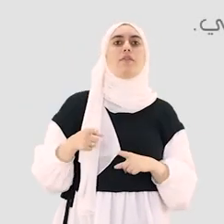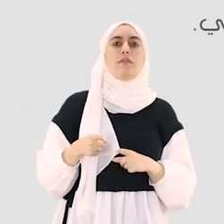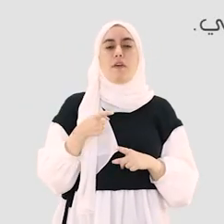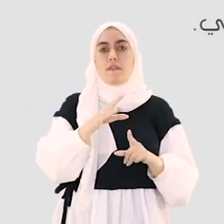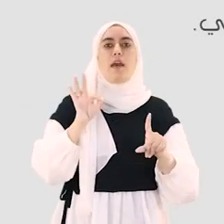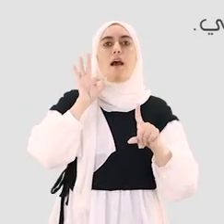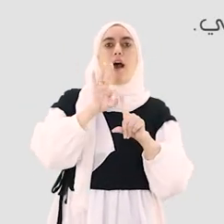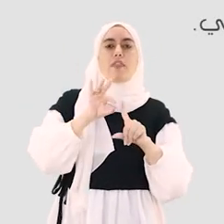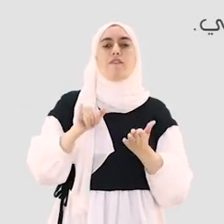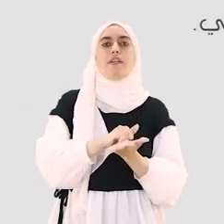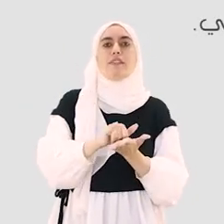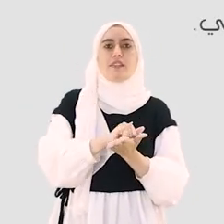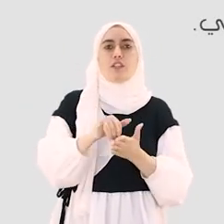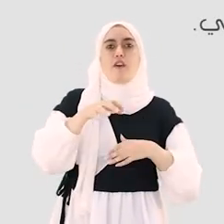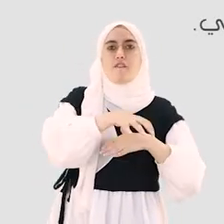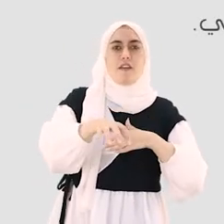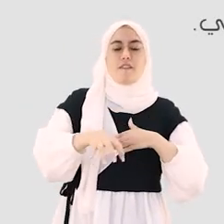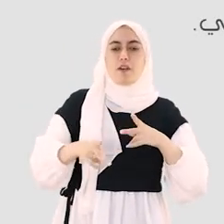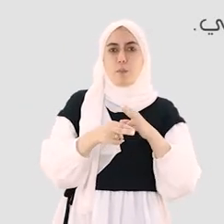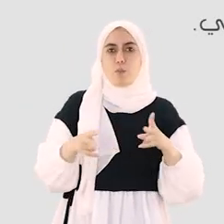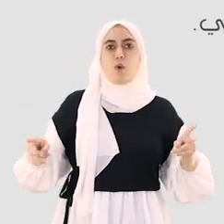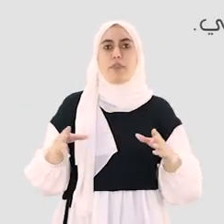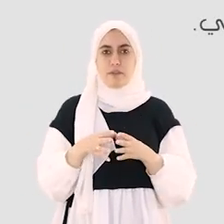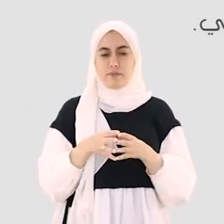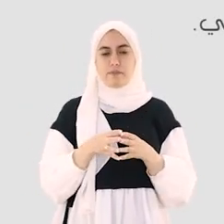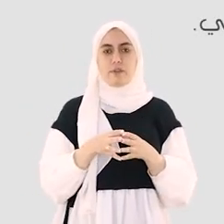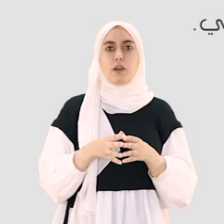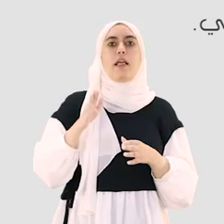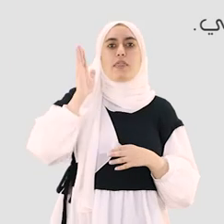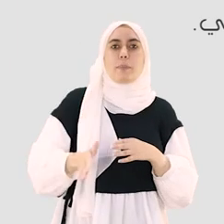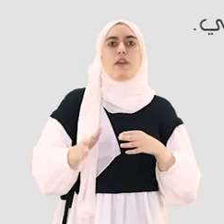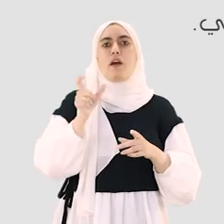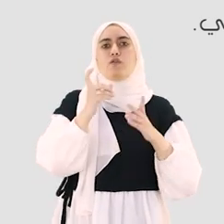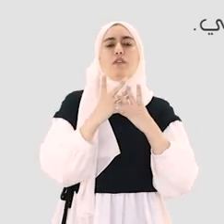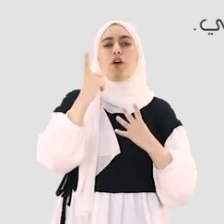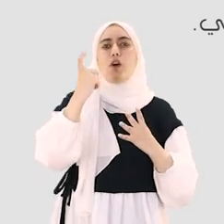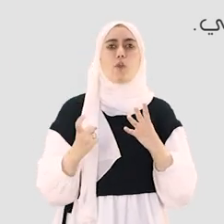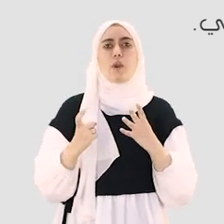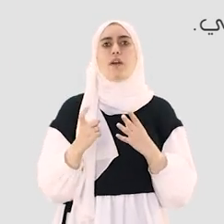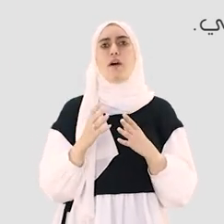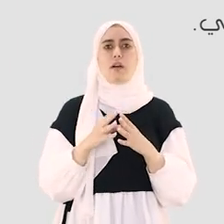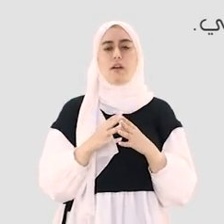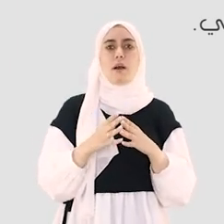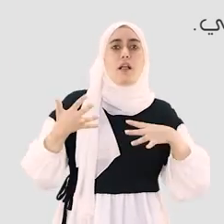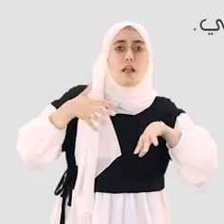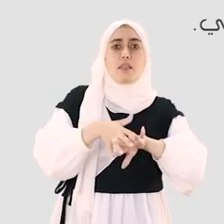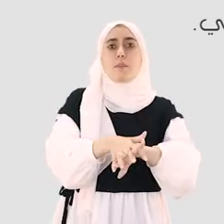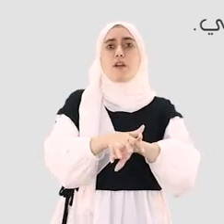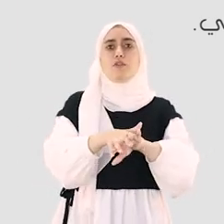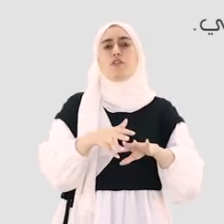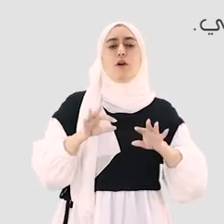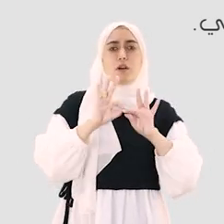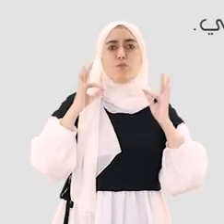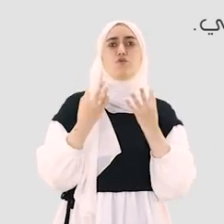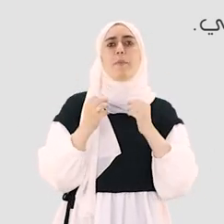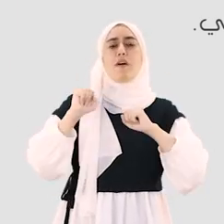ويتضمن الاهداف الاستراتيجيه الفرعيه التاليه تمكين الاشخاص ذوي الاعاقه من الاندماج